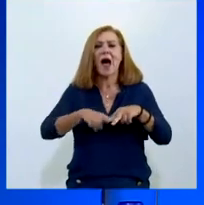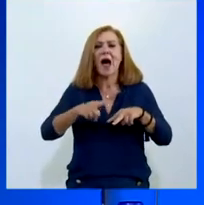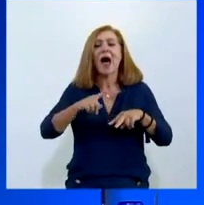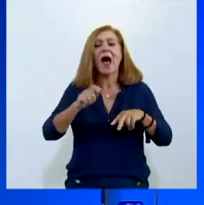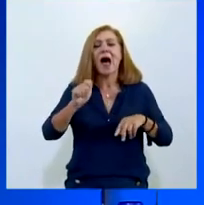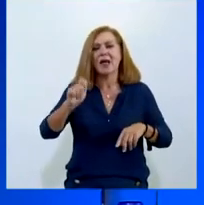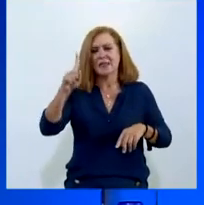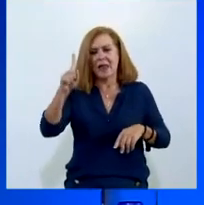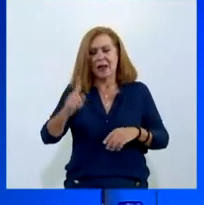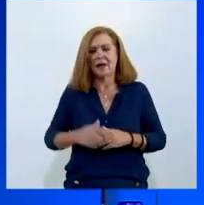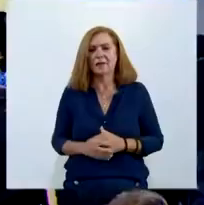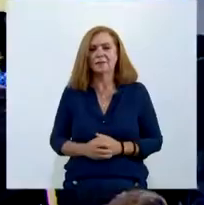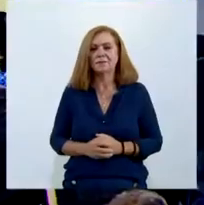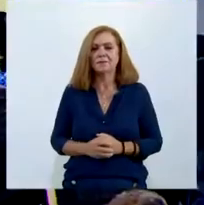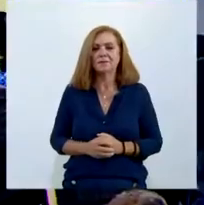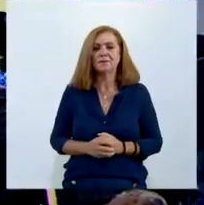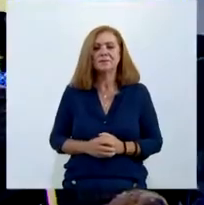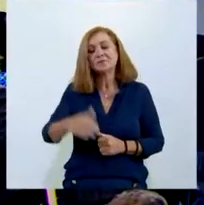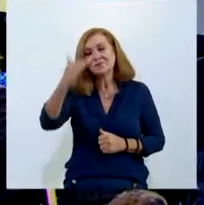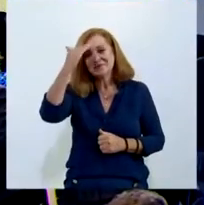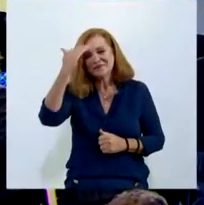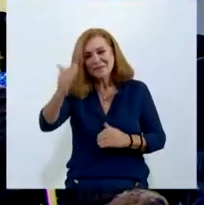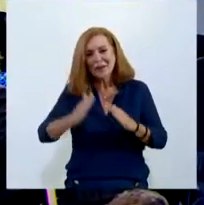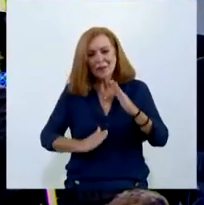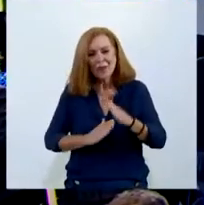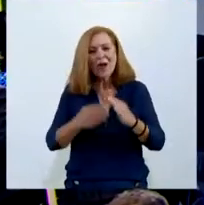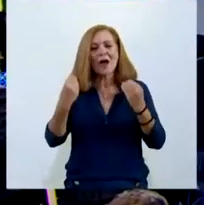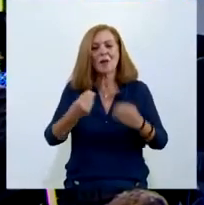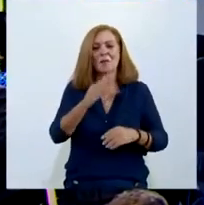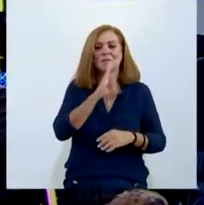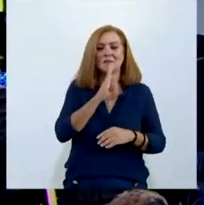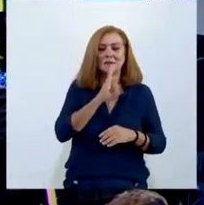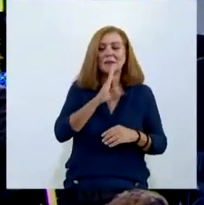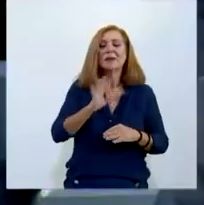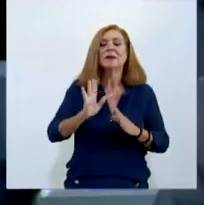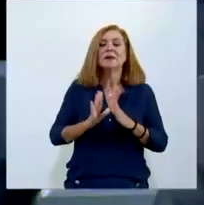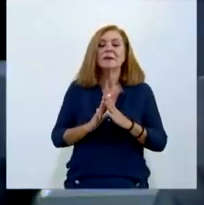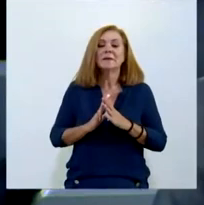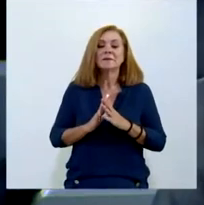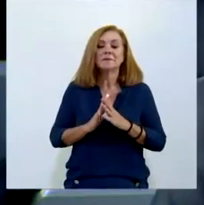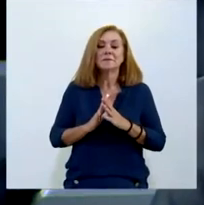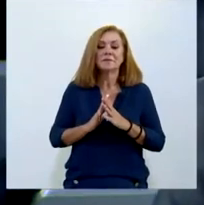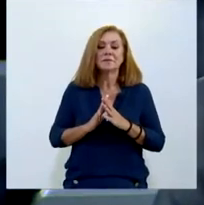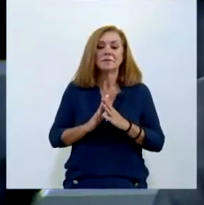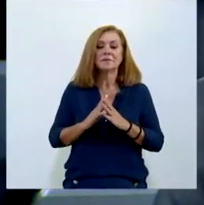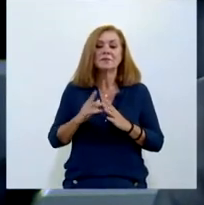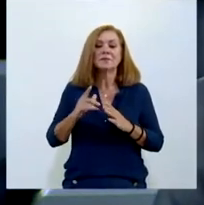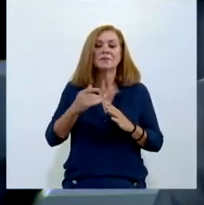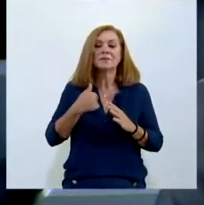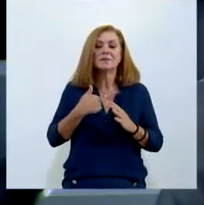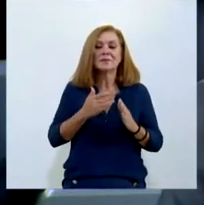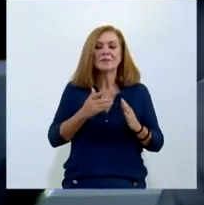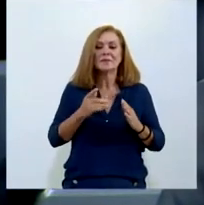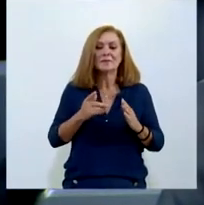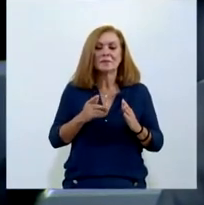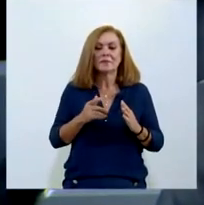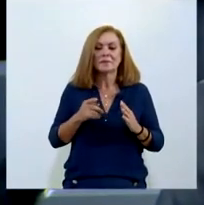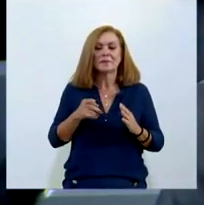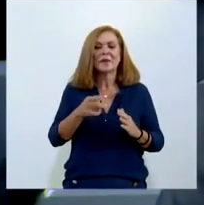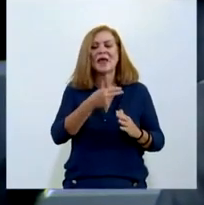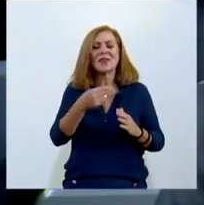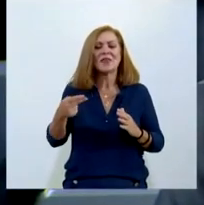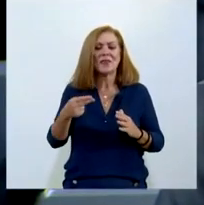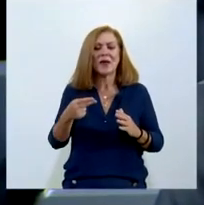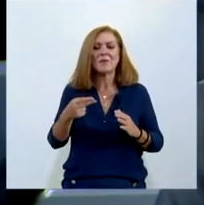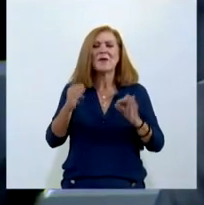Γεια σας κύριε Πρόεδρε, καλό μεσημέρι. Θα μου επιτρέψετε να μετακινηθώ λίγο από τα της